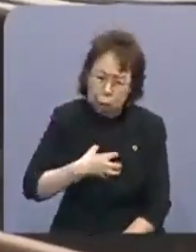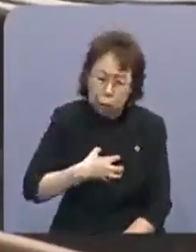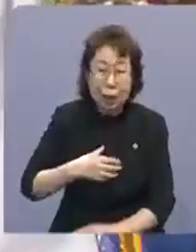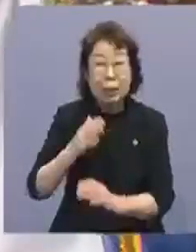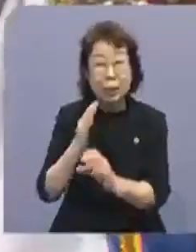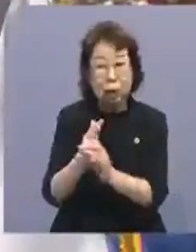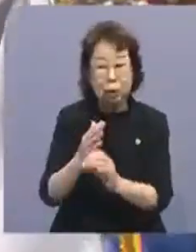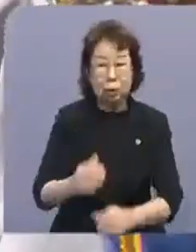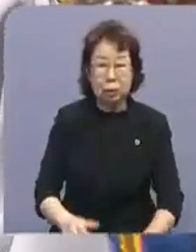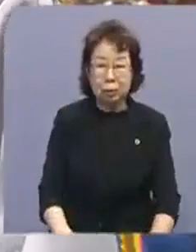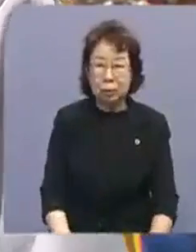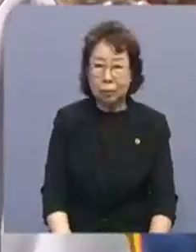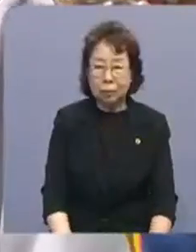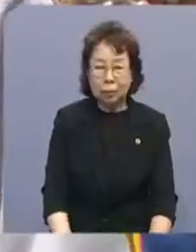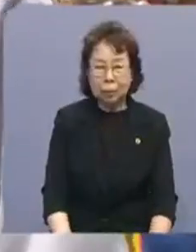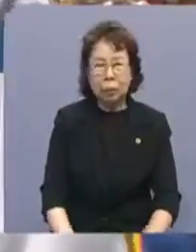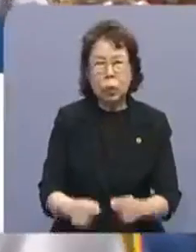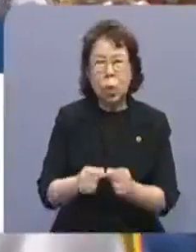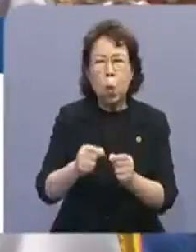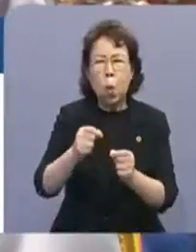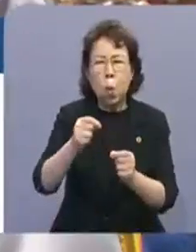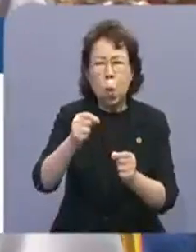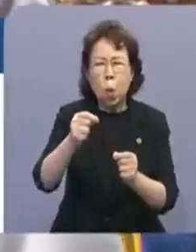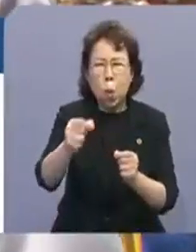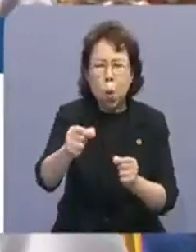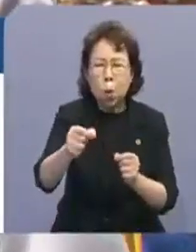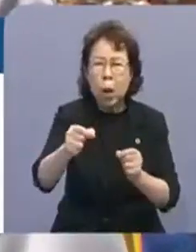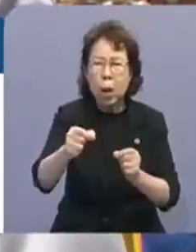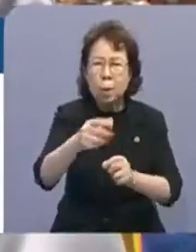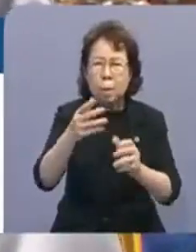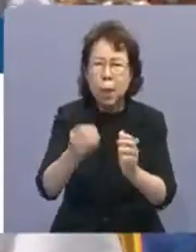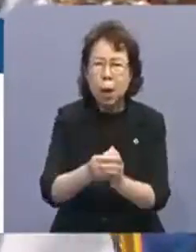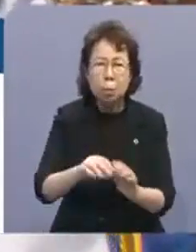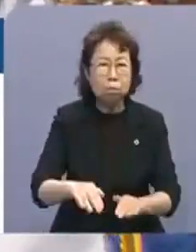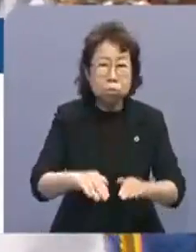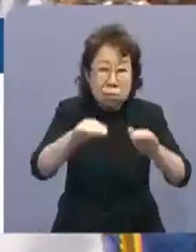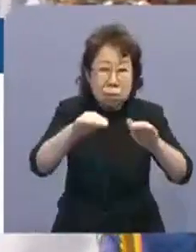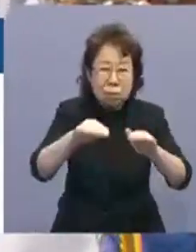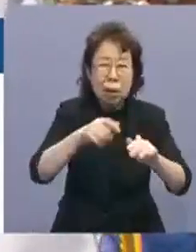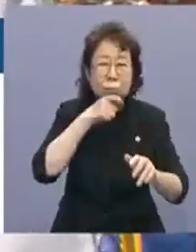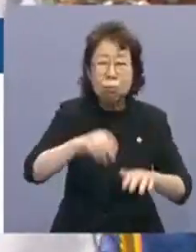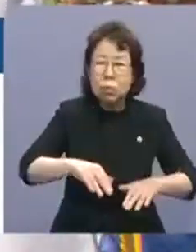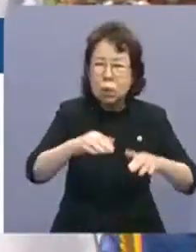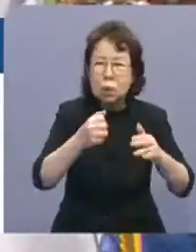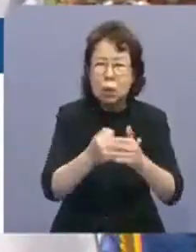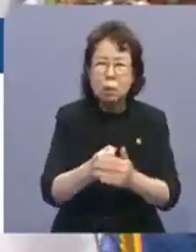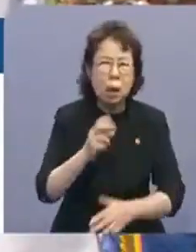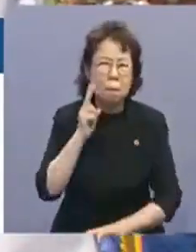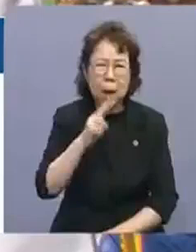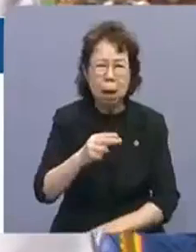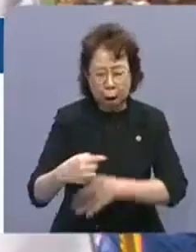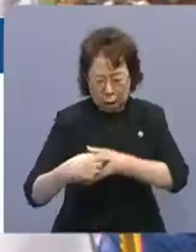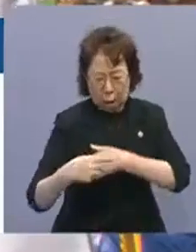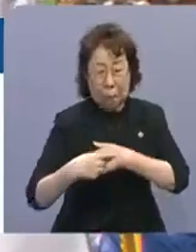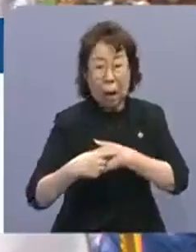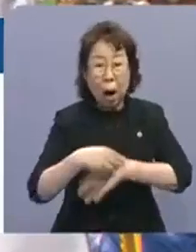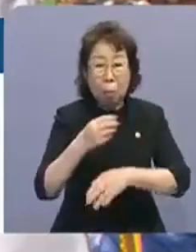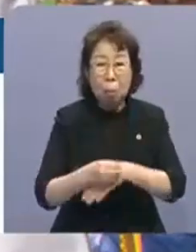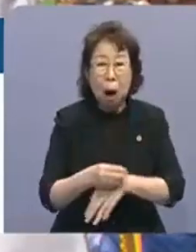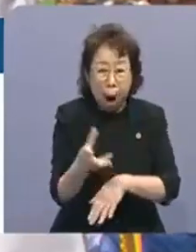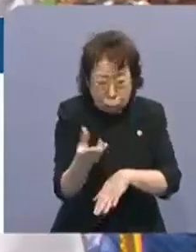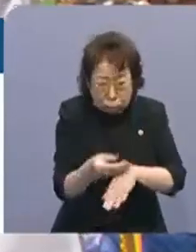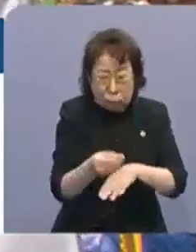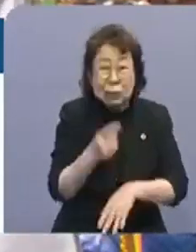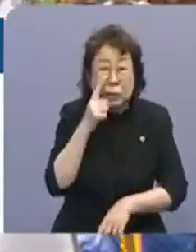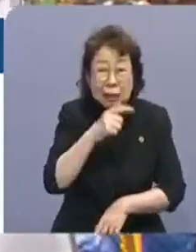있습니다. 장기 동안 물에 잠겨 있다든지 이런 거 있을 경우에는 쇠표면, 철판 표면에 어떤 녹이